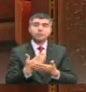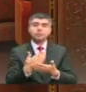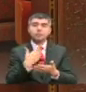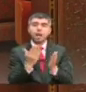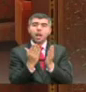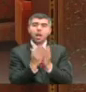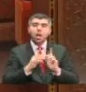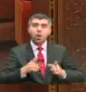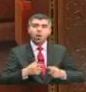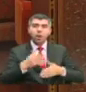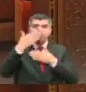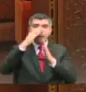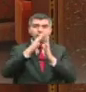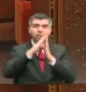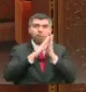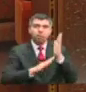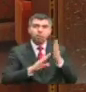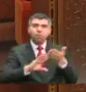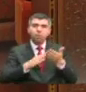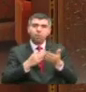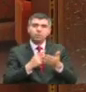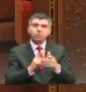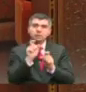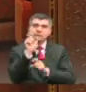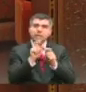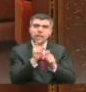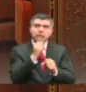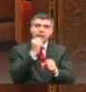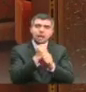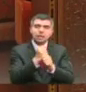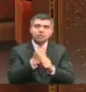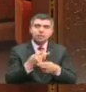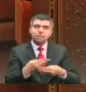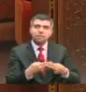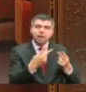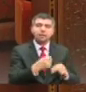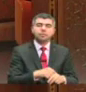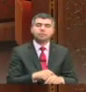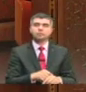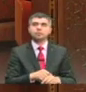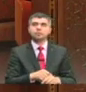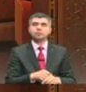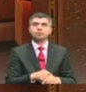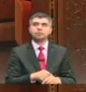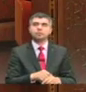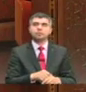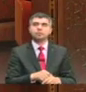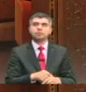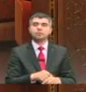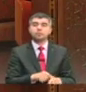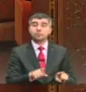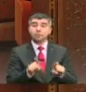على مستوى الأكاديميات وعلى مستوى المديريات الإقليمية، وفي هذه المسألة